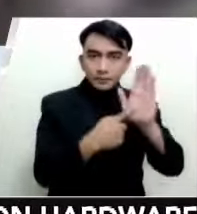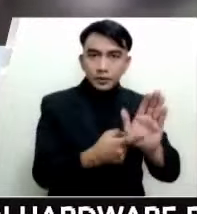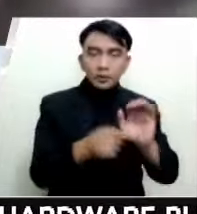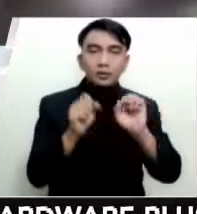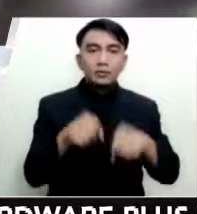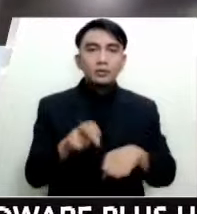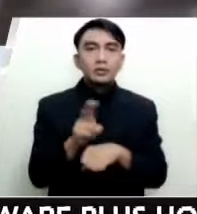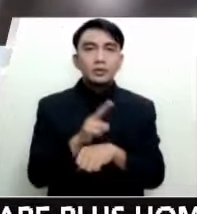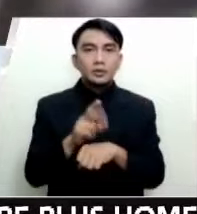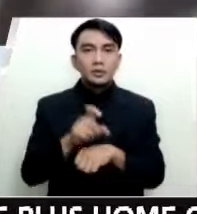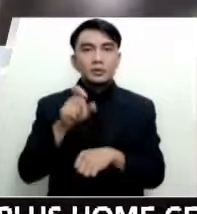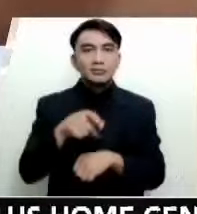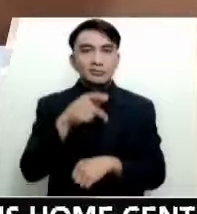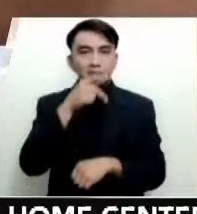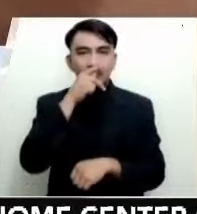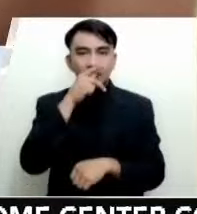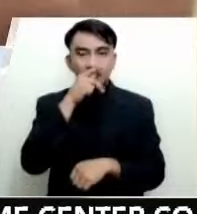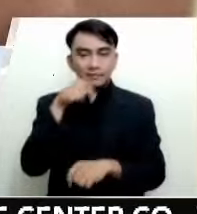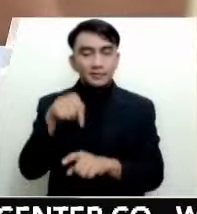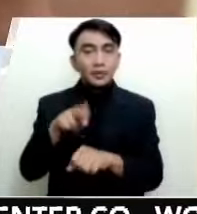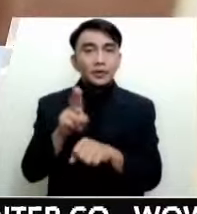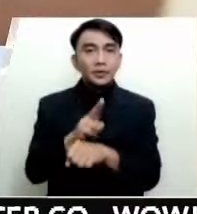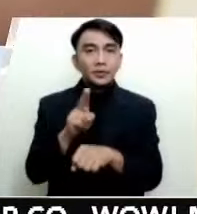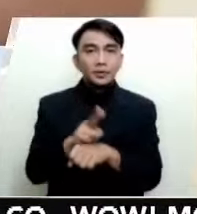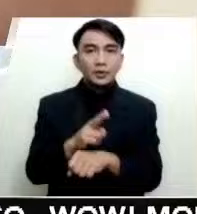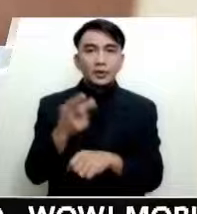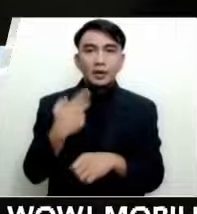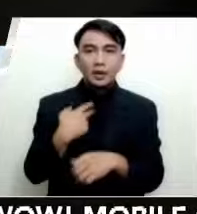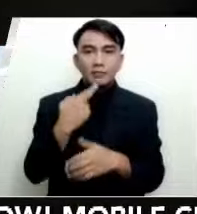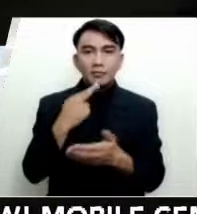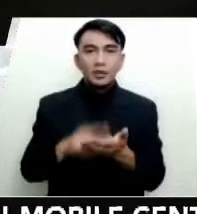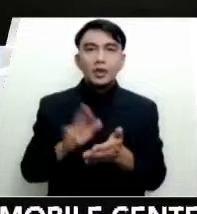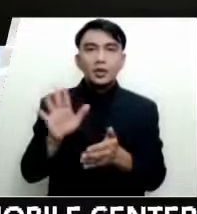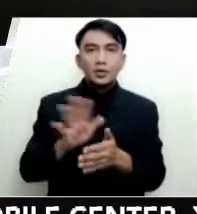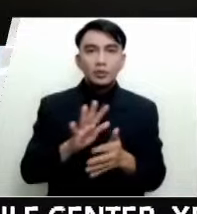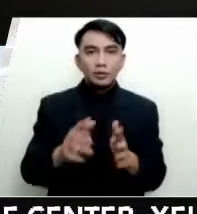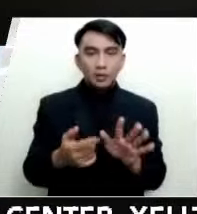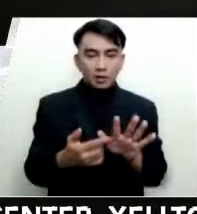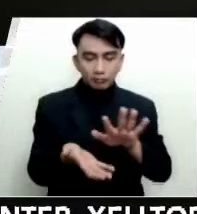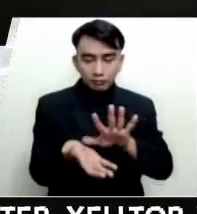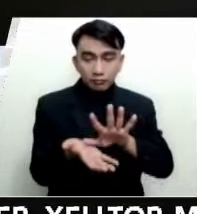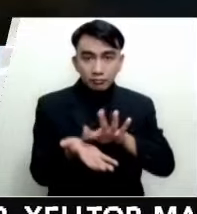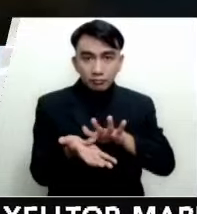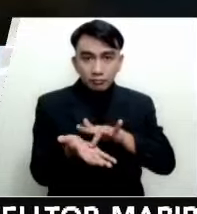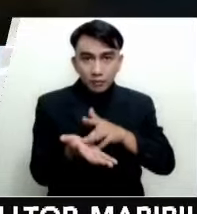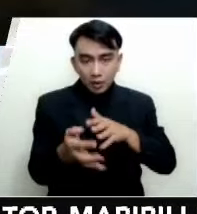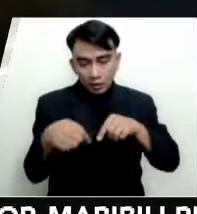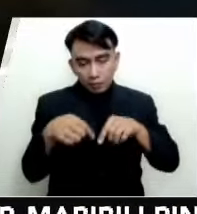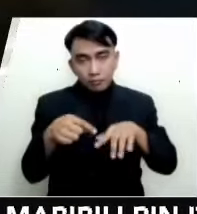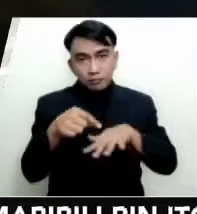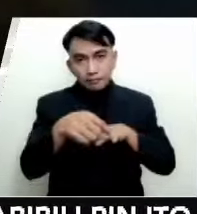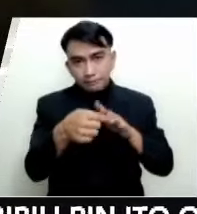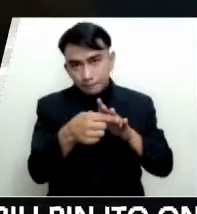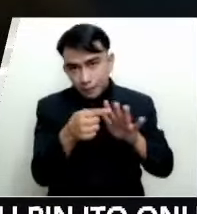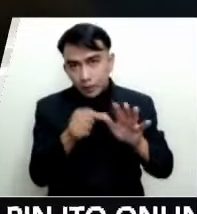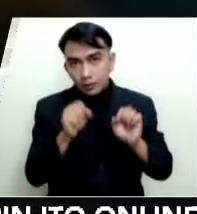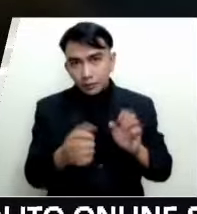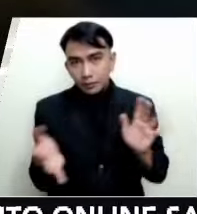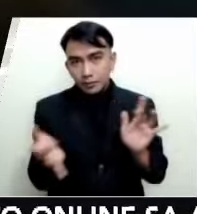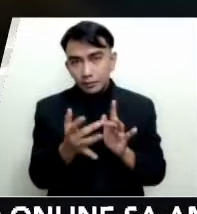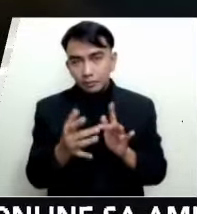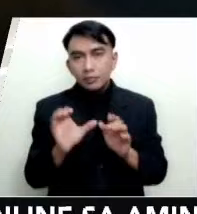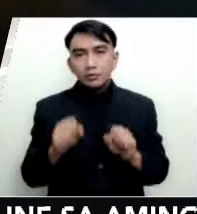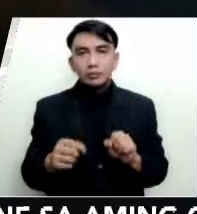key. Isa itong gadget na nagre-record ng fingerprint at pwedeng i-plug in sa laptop o mobile phone. Meron siyang